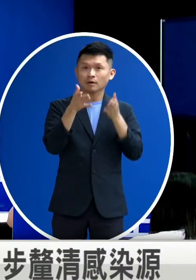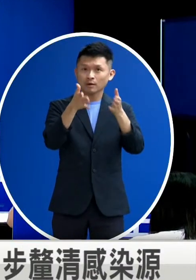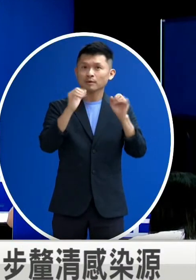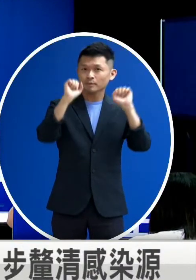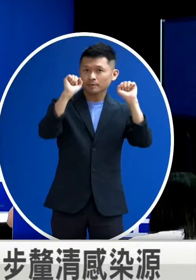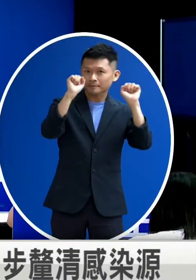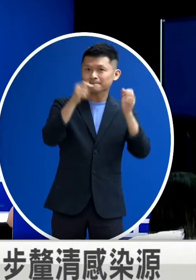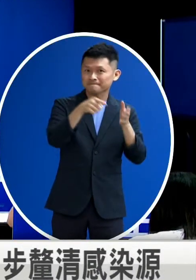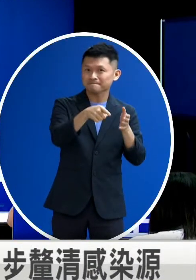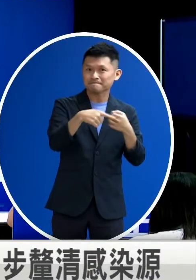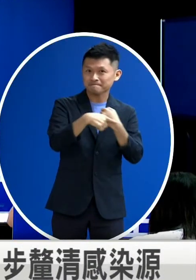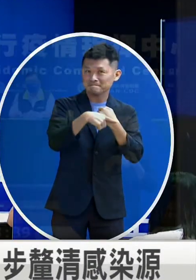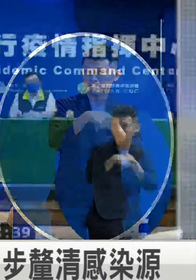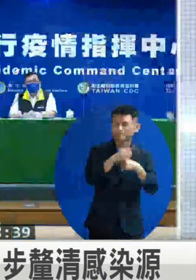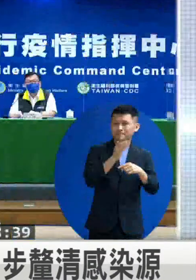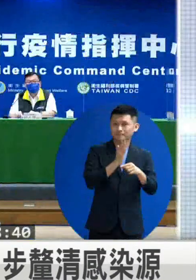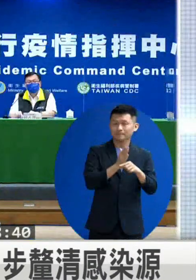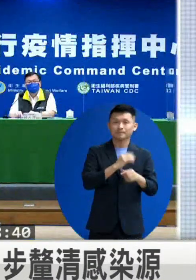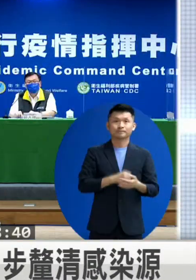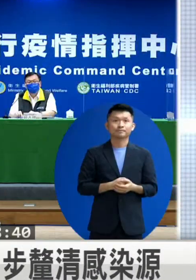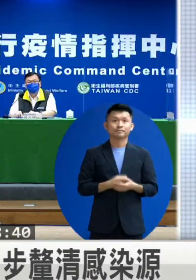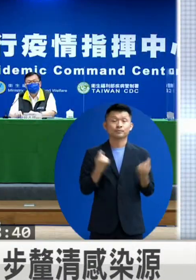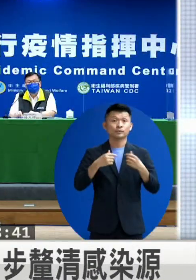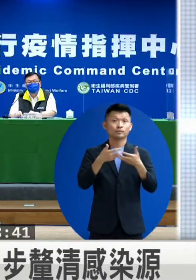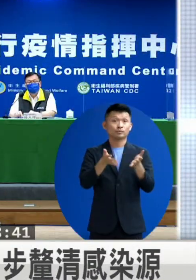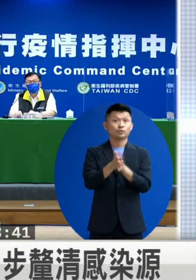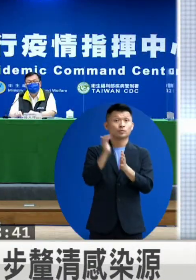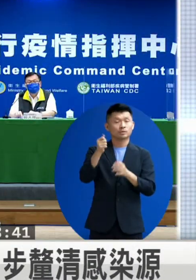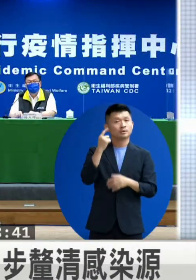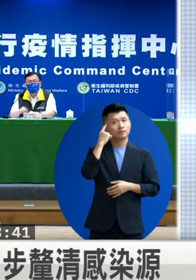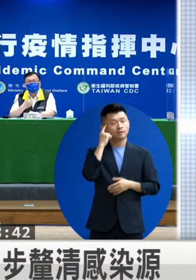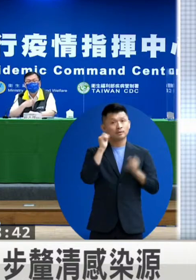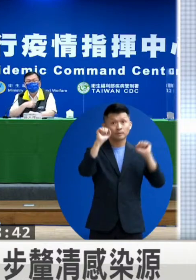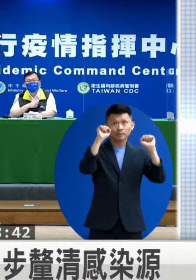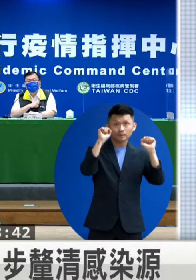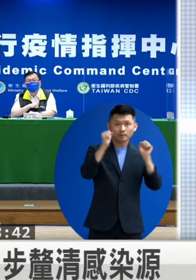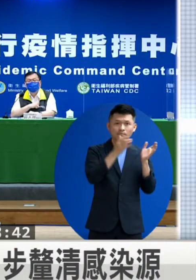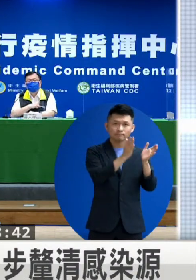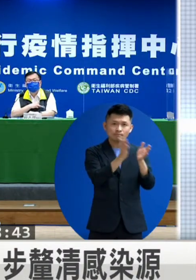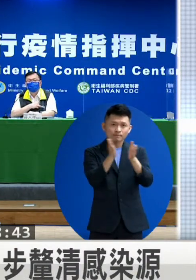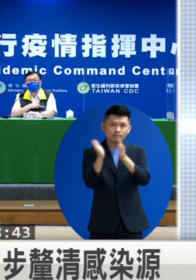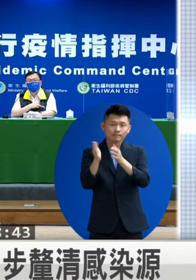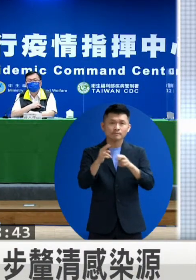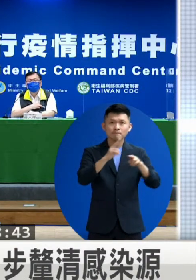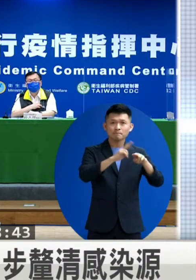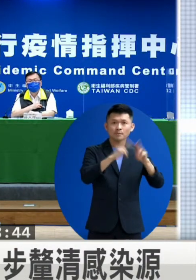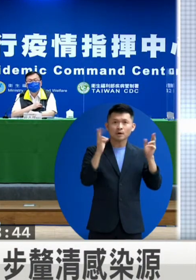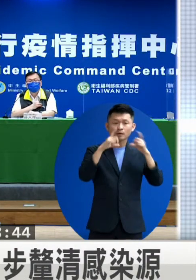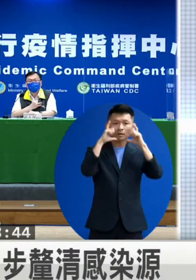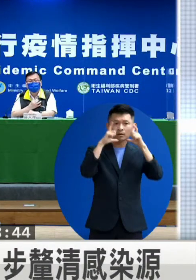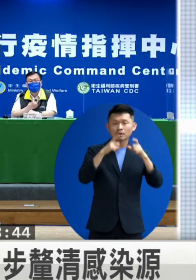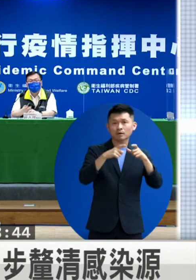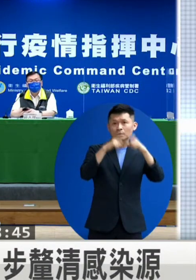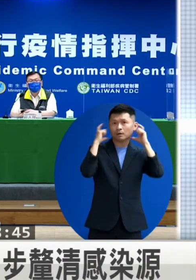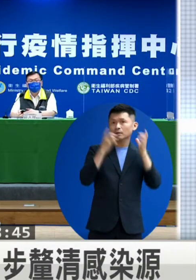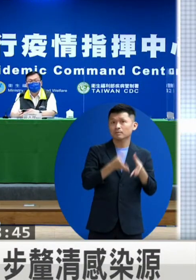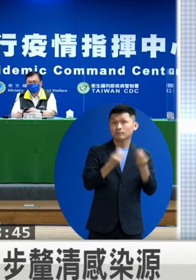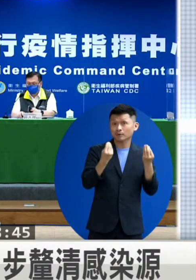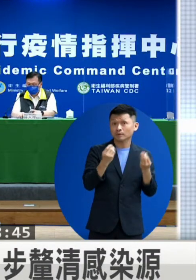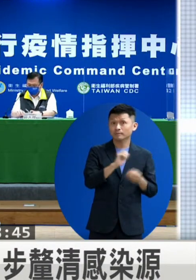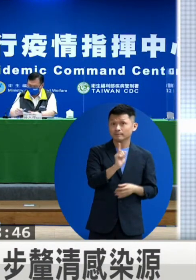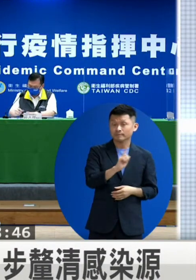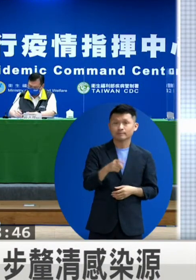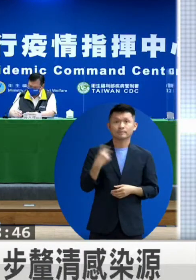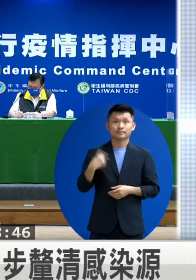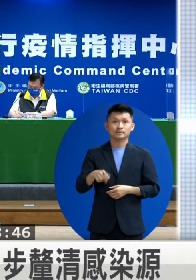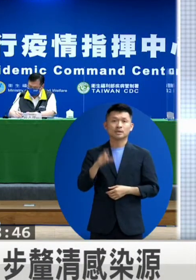教指挥中心目前有在研议，比如说像部长说的运动方面，还有朝哪一些状况能来解封，能不能大概跟我们说明一下？另